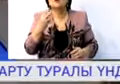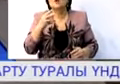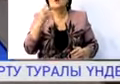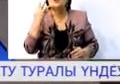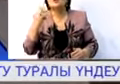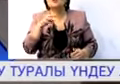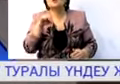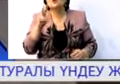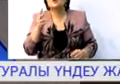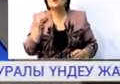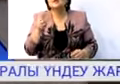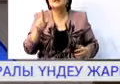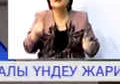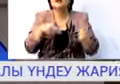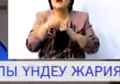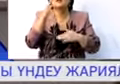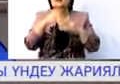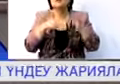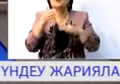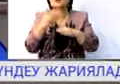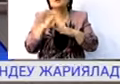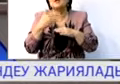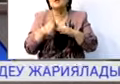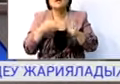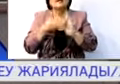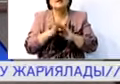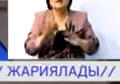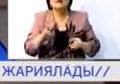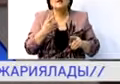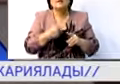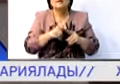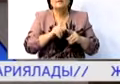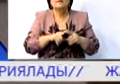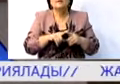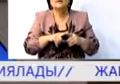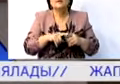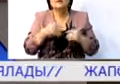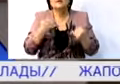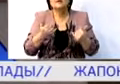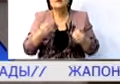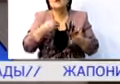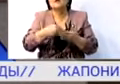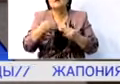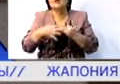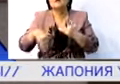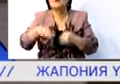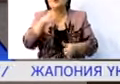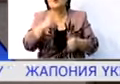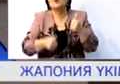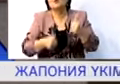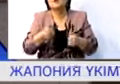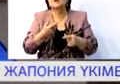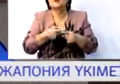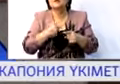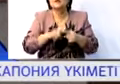1,613,3 млн теңгесі қалалық құрылыс бөлімі тарапынан игерілмеді. Бұл жерде енді мемлекеттік сатып алу конкурстарының